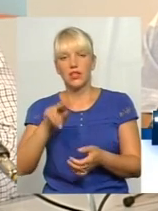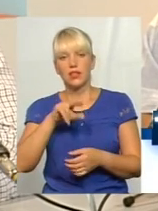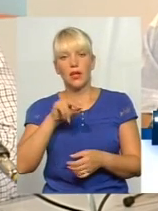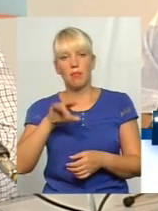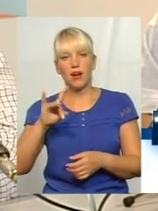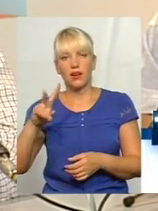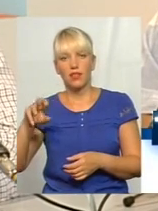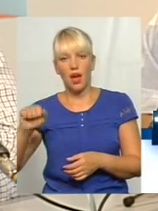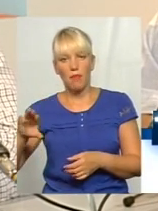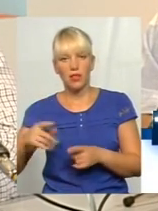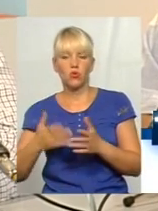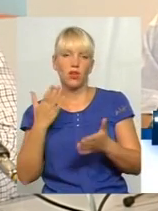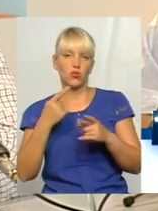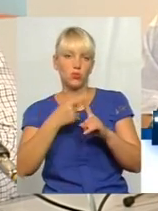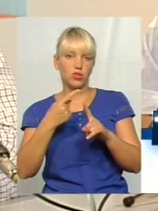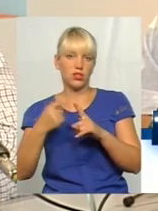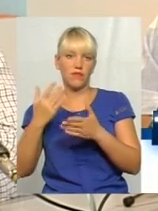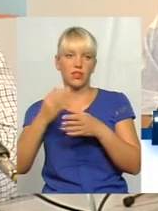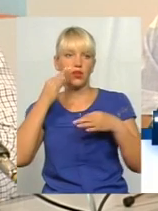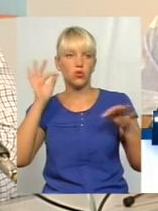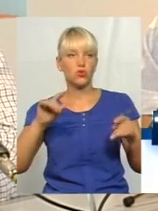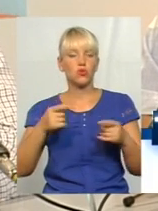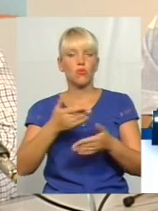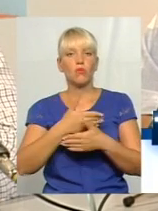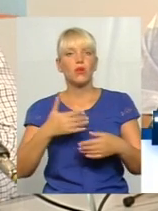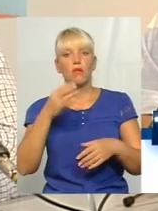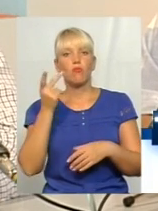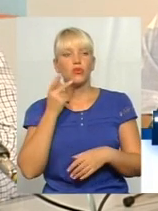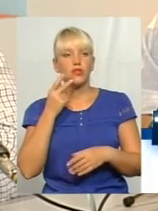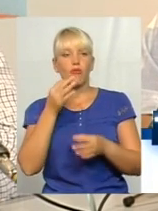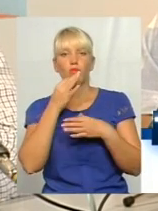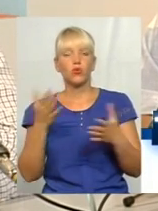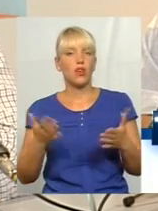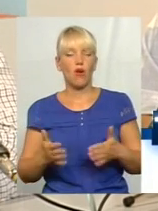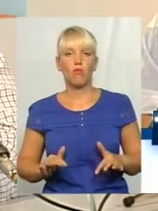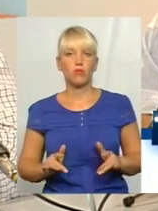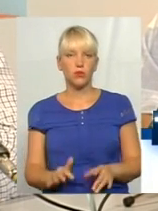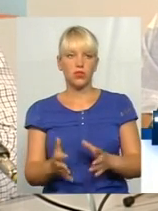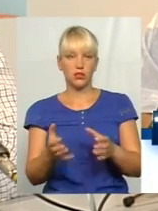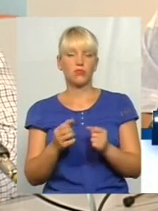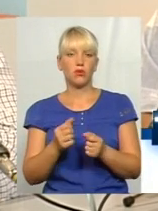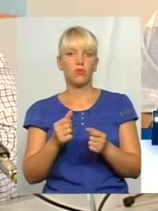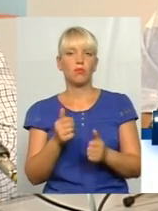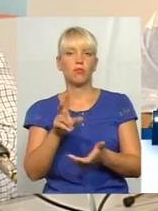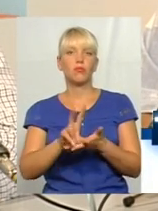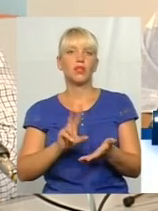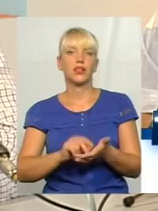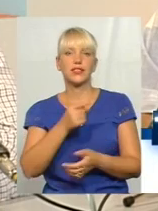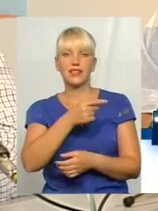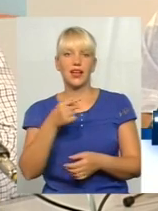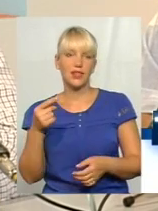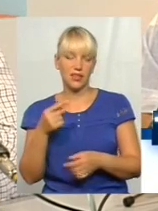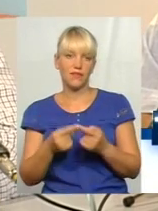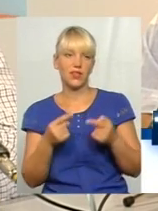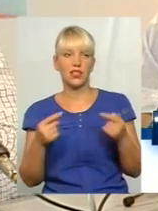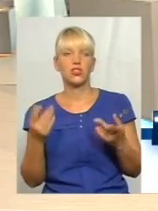вже є позитивний досвід чому ми постійно в будь-якому процесі беремо приклад з якихось негативних речей